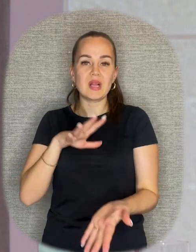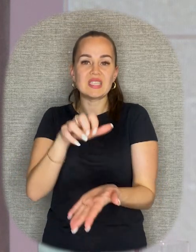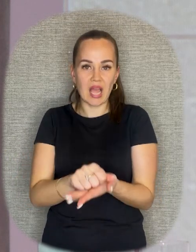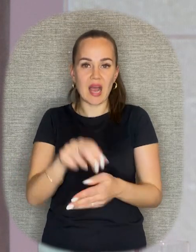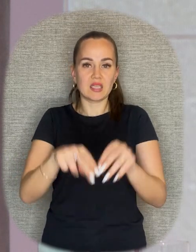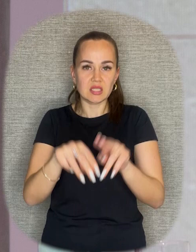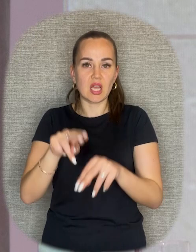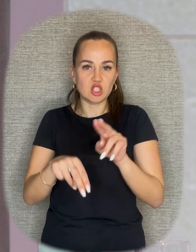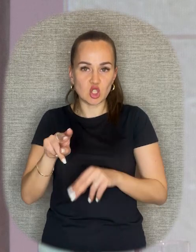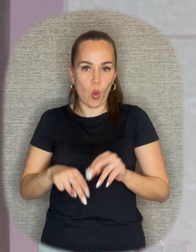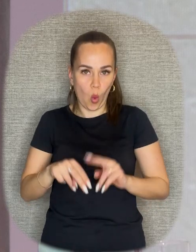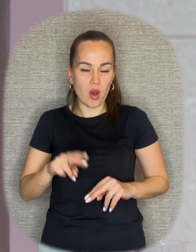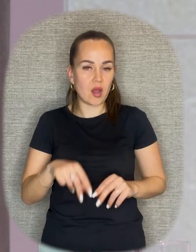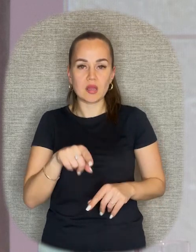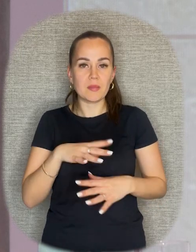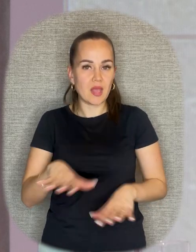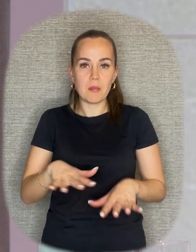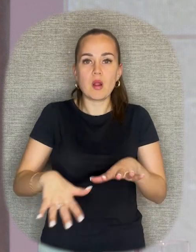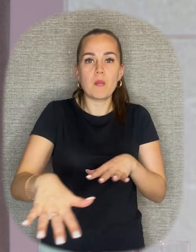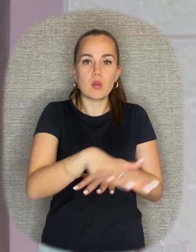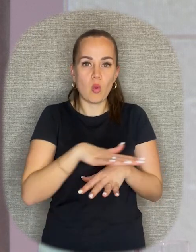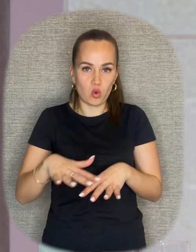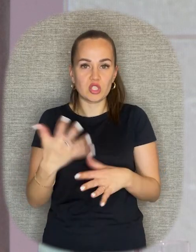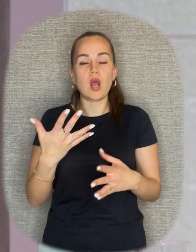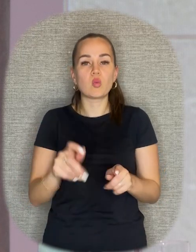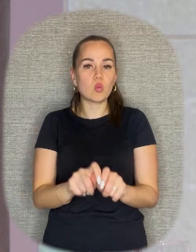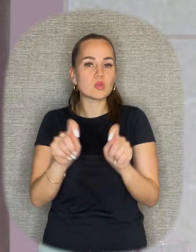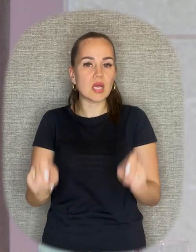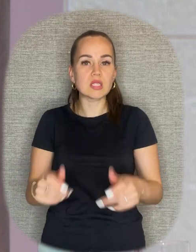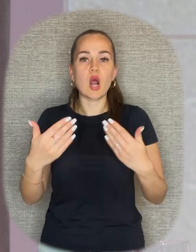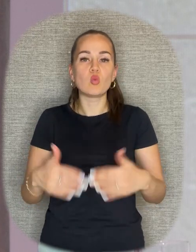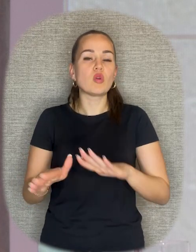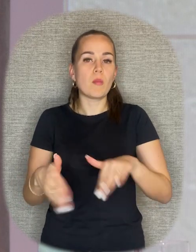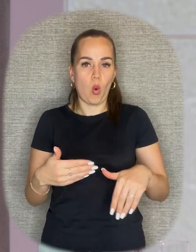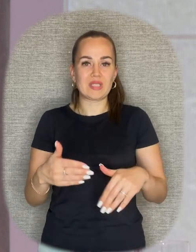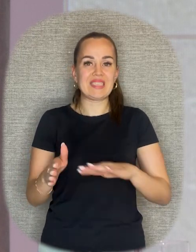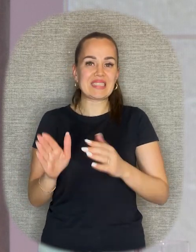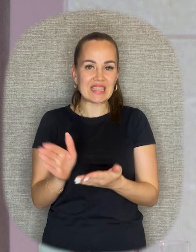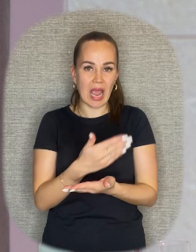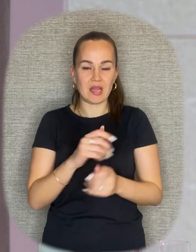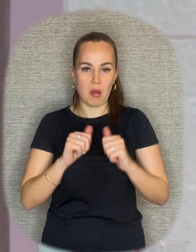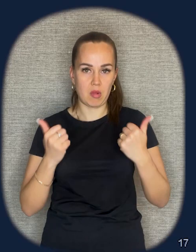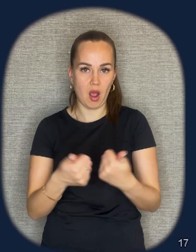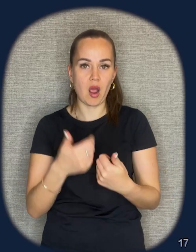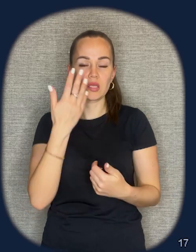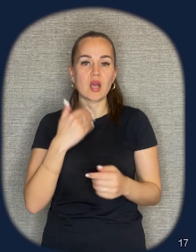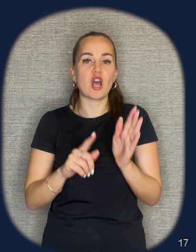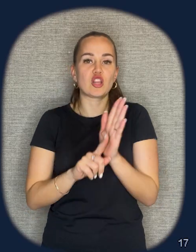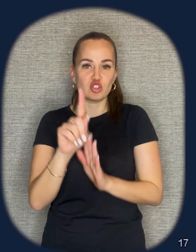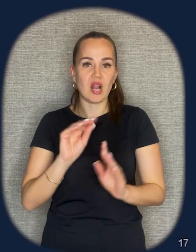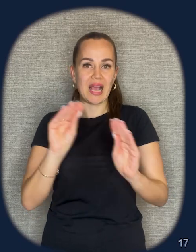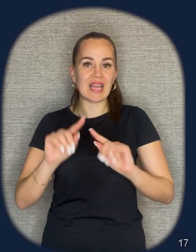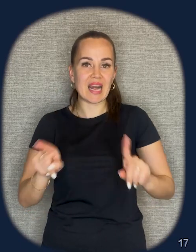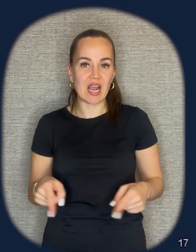со стороны при подходе к финскому вокзалу тоже всё было занято застройкой и там не было